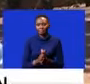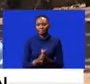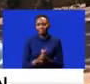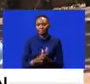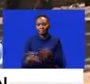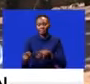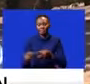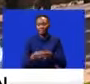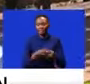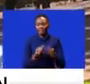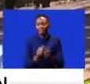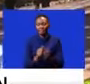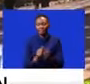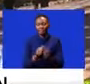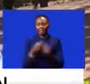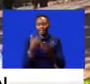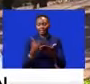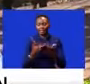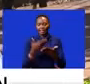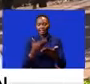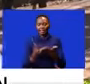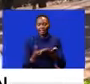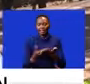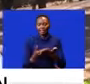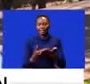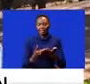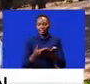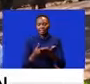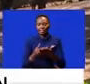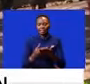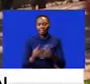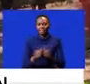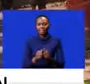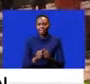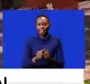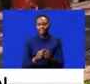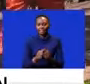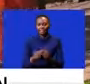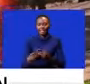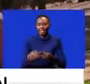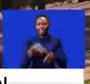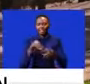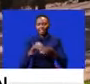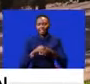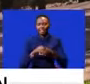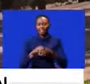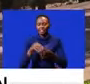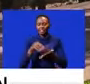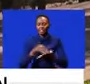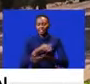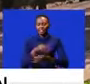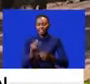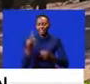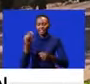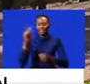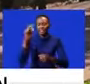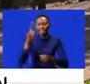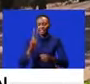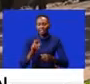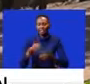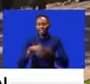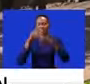Mana kama na inya, ero kama na inya Neli kentiere kiru mar keo weche manyien no ero mar Kala TV bomanieri